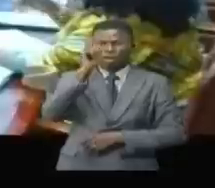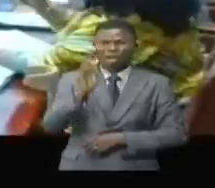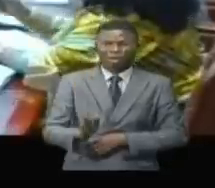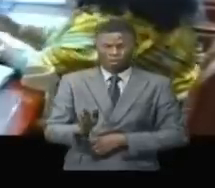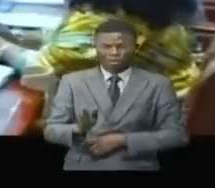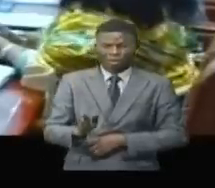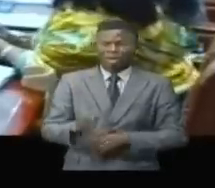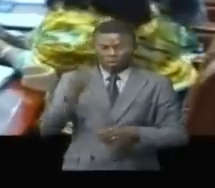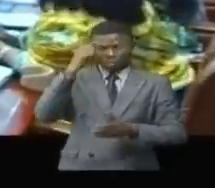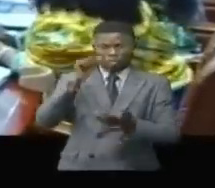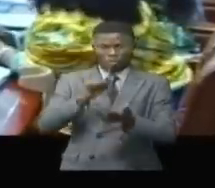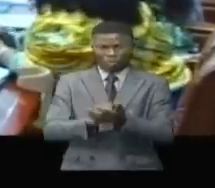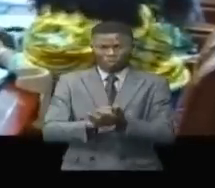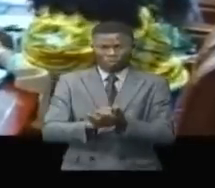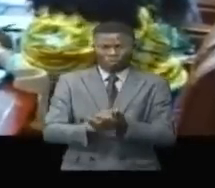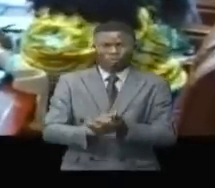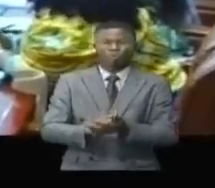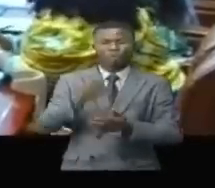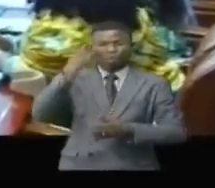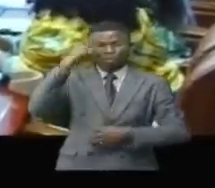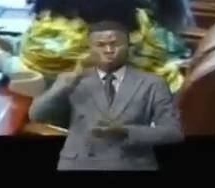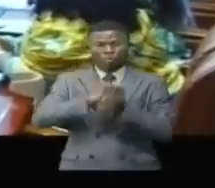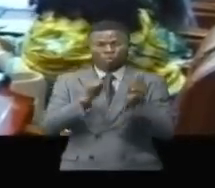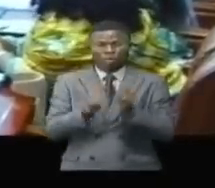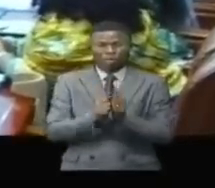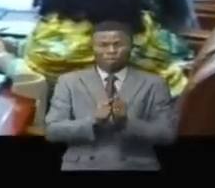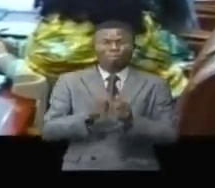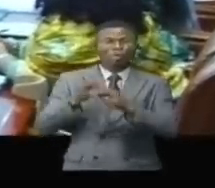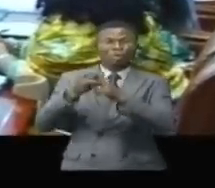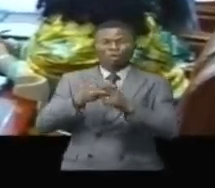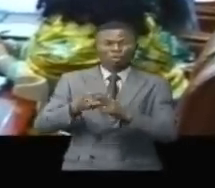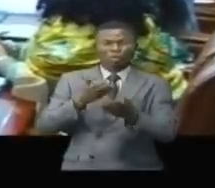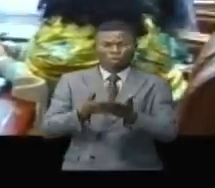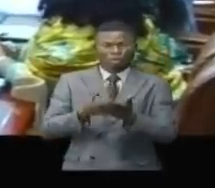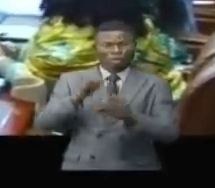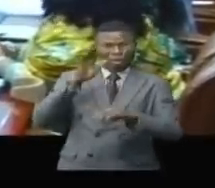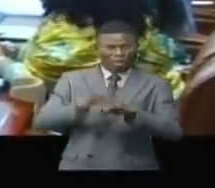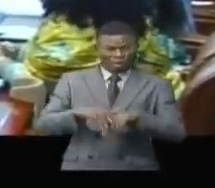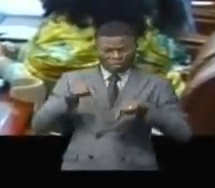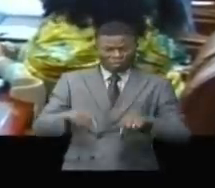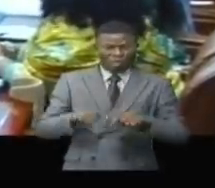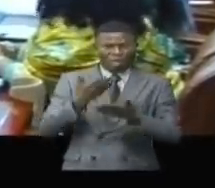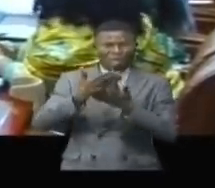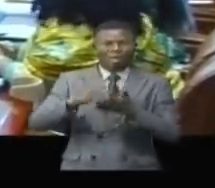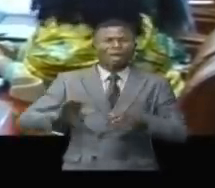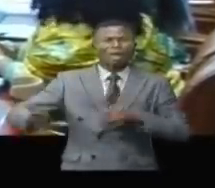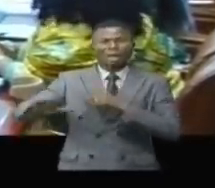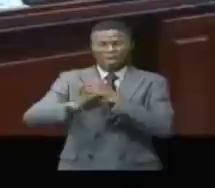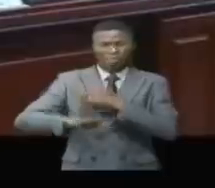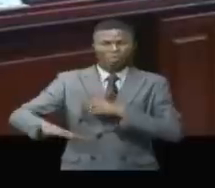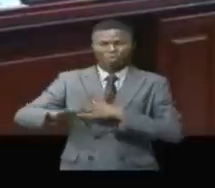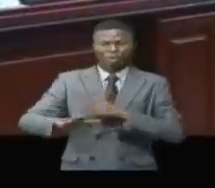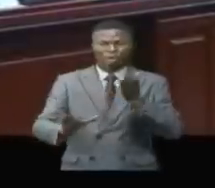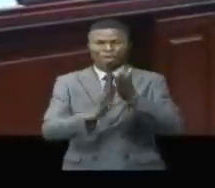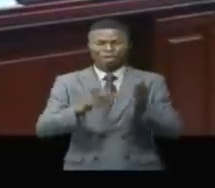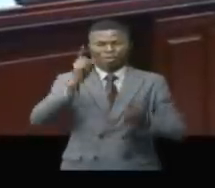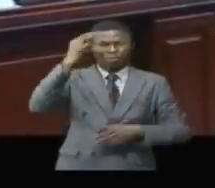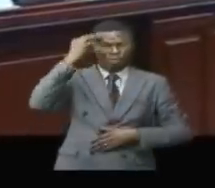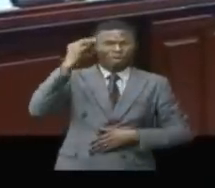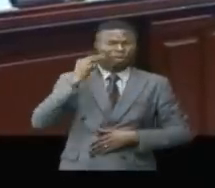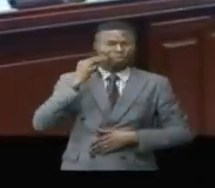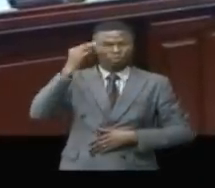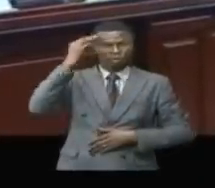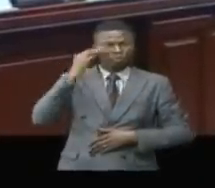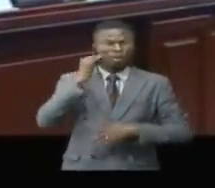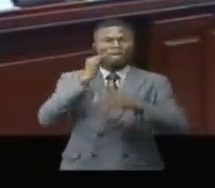cet égard, et compte tenu du contexte sécuritaire qui prévaut actuellement dans notre pays, le vice-premier ministre, ministre